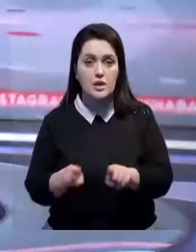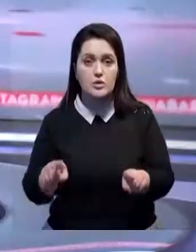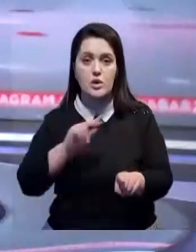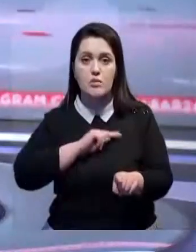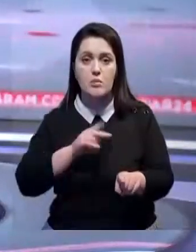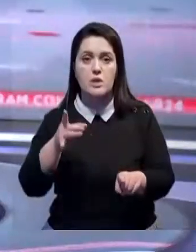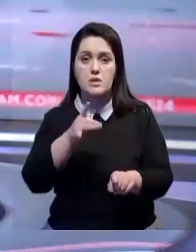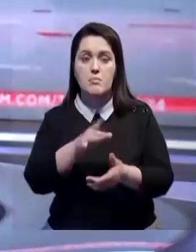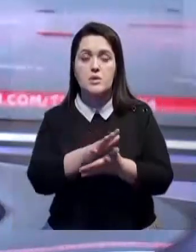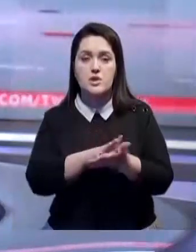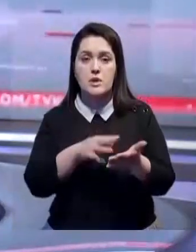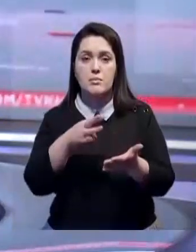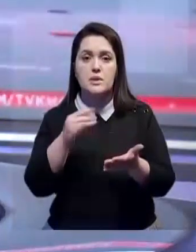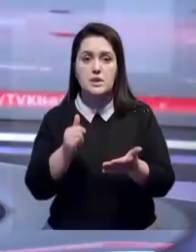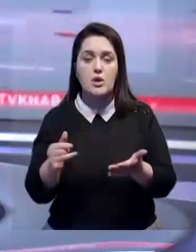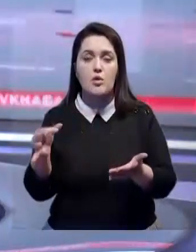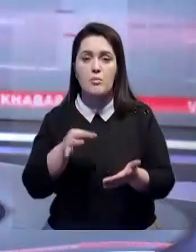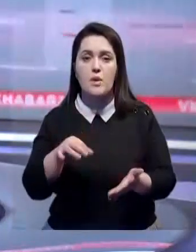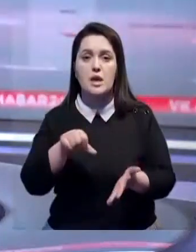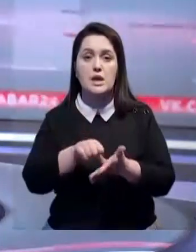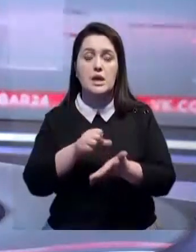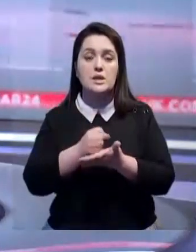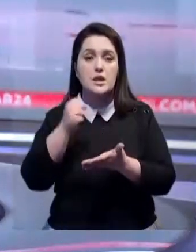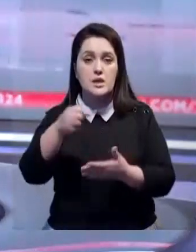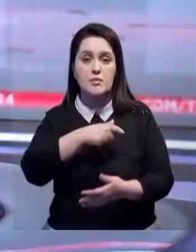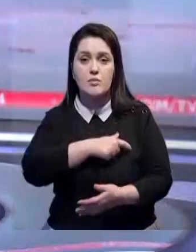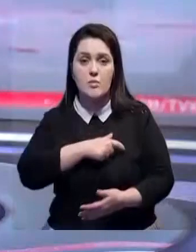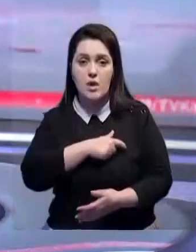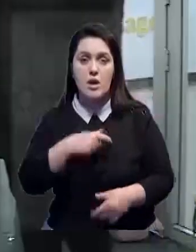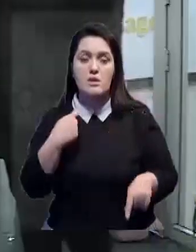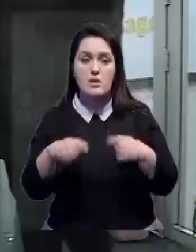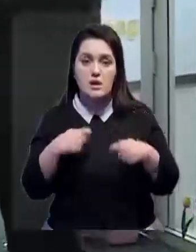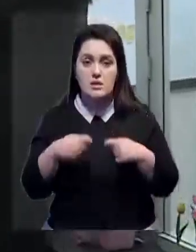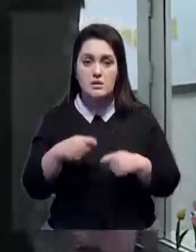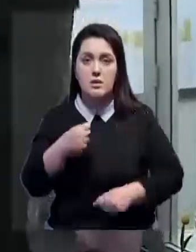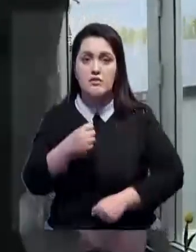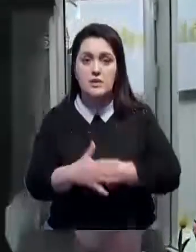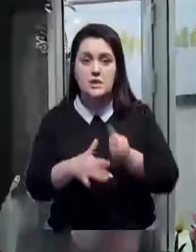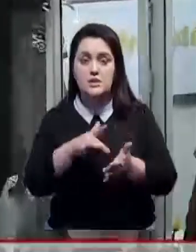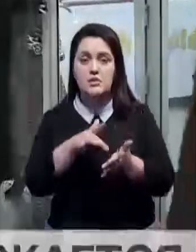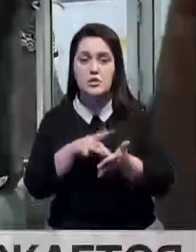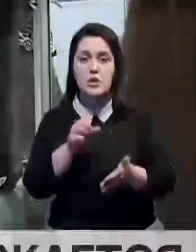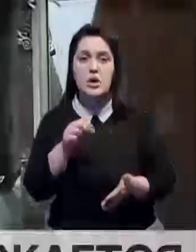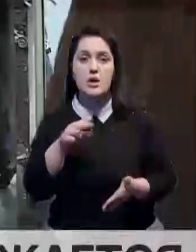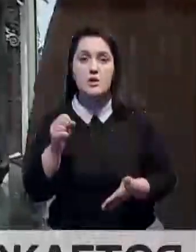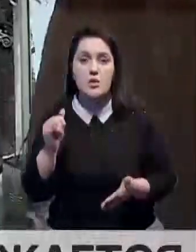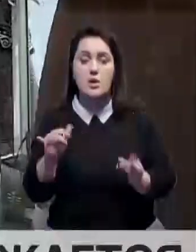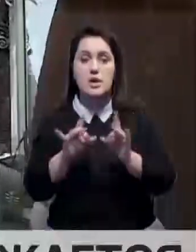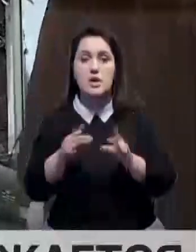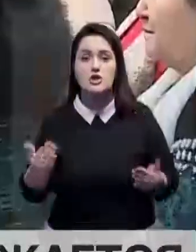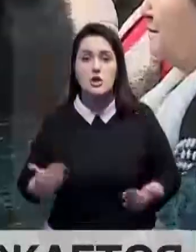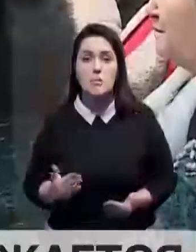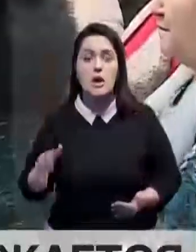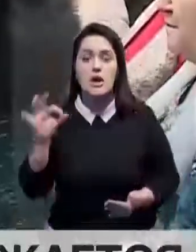Агитационная работа республиканцев продолжается в Мангыстауской области. Кандидаты в депутаты посетили рынки и торговые центры города Актау,